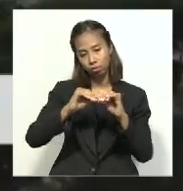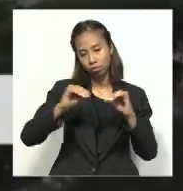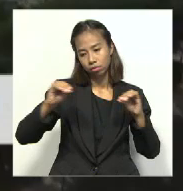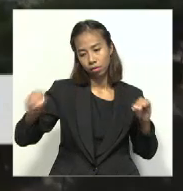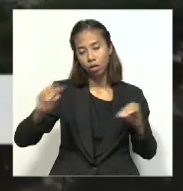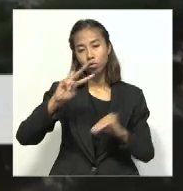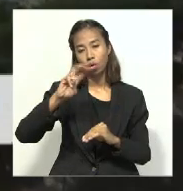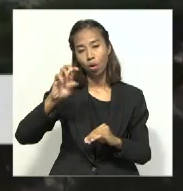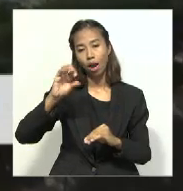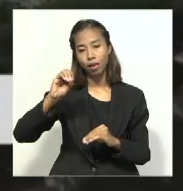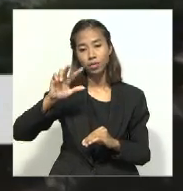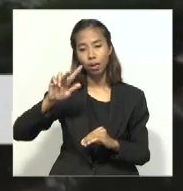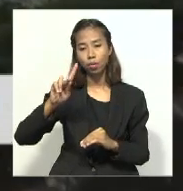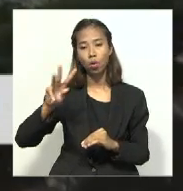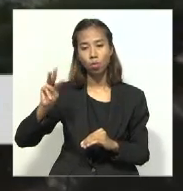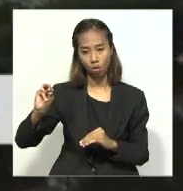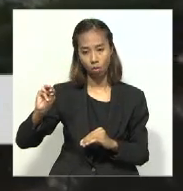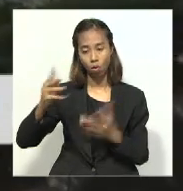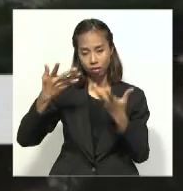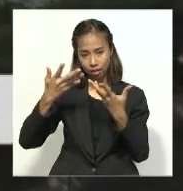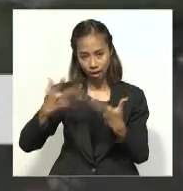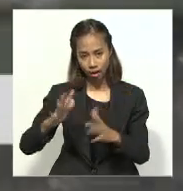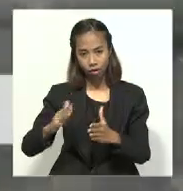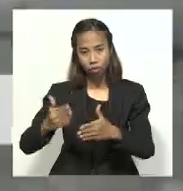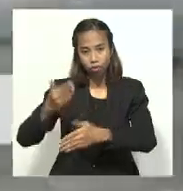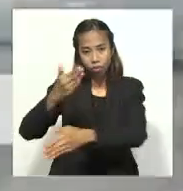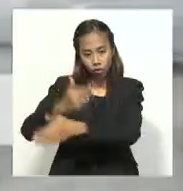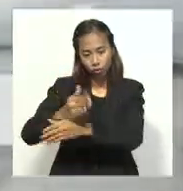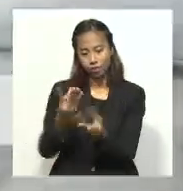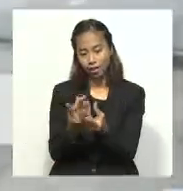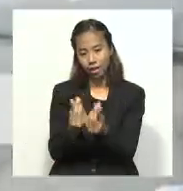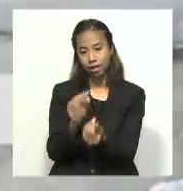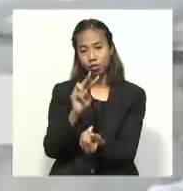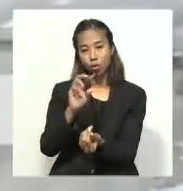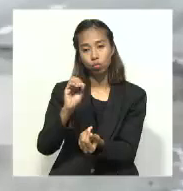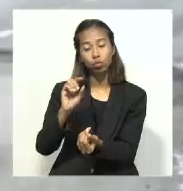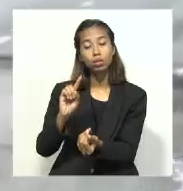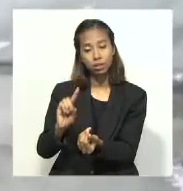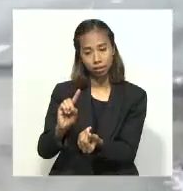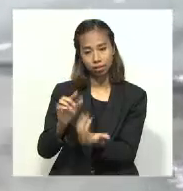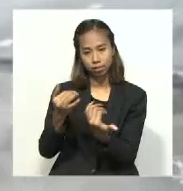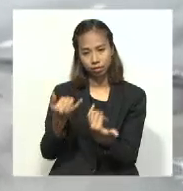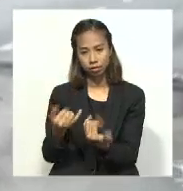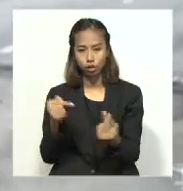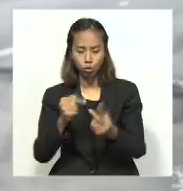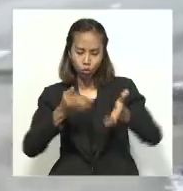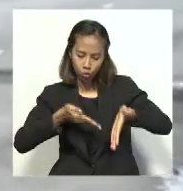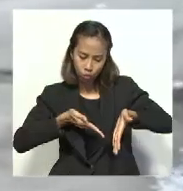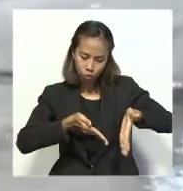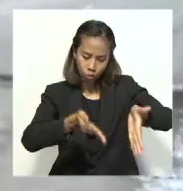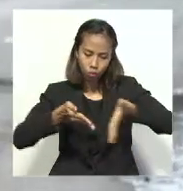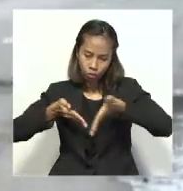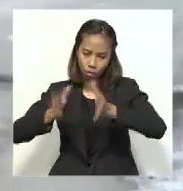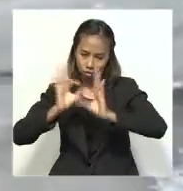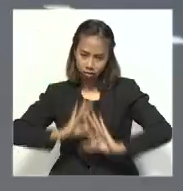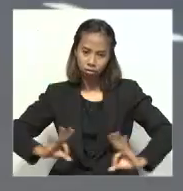า253กิโลเมตรก่อนจะไปตัดกับทางหลวงหมายเลข201นับเป็นโครงข่ายทางหลวงที่จะเป็นเส้นทางส